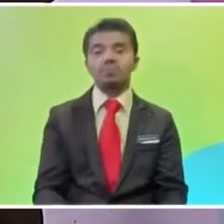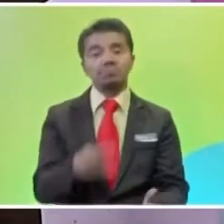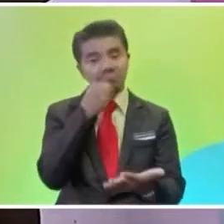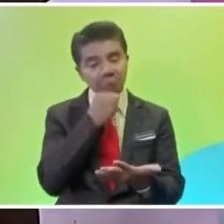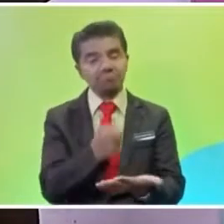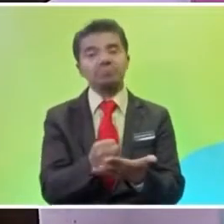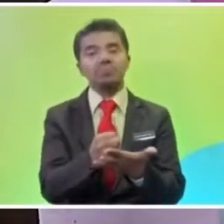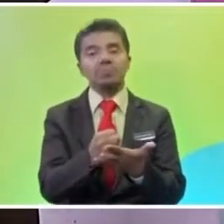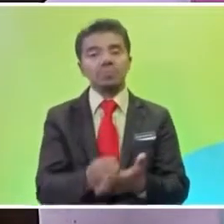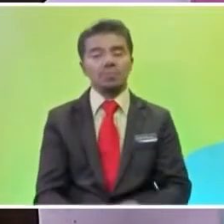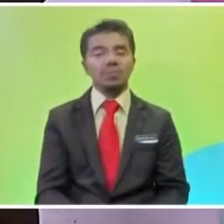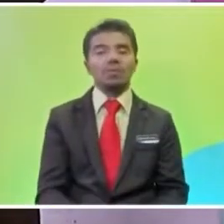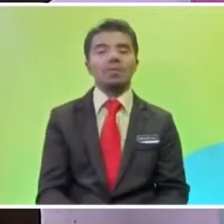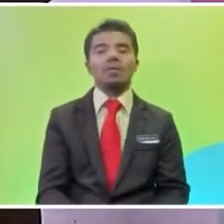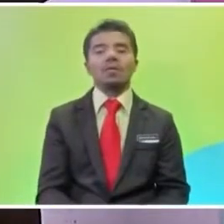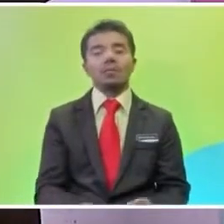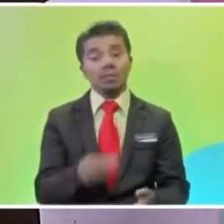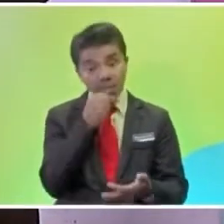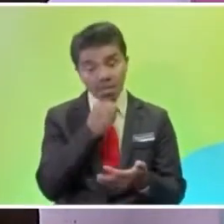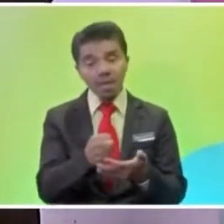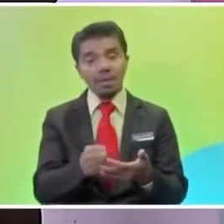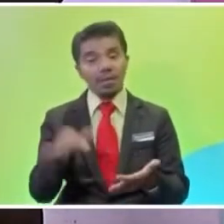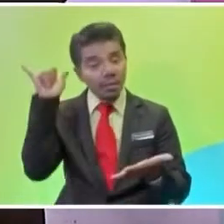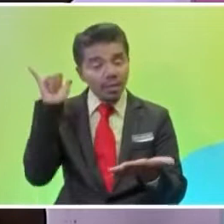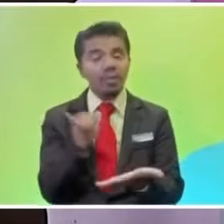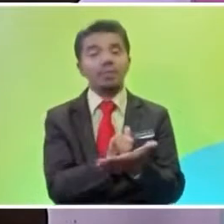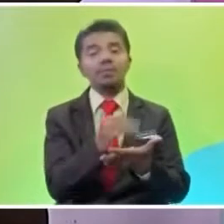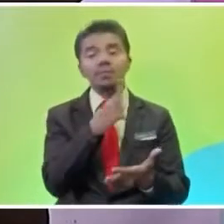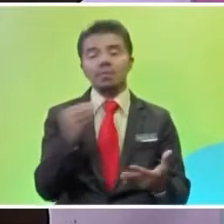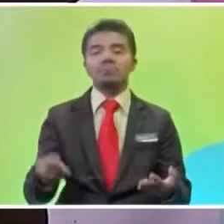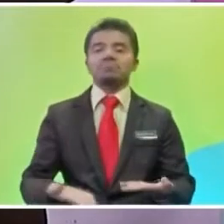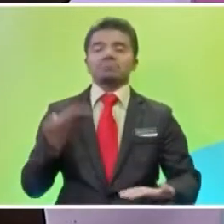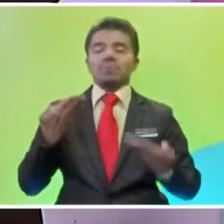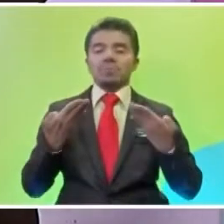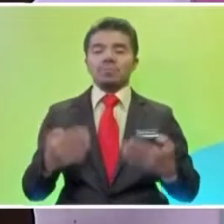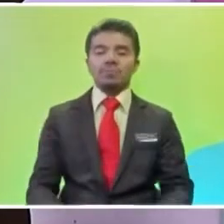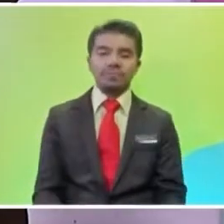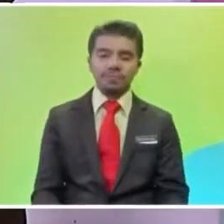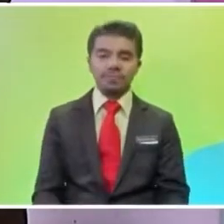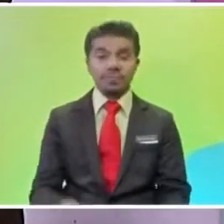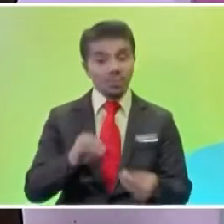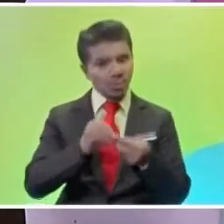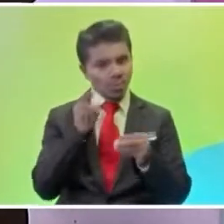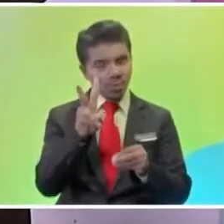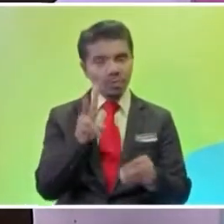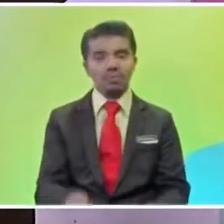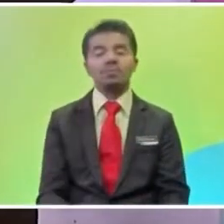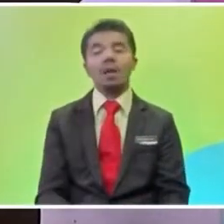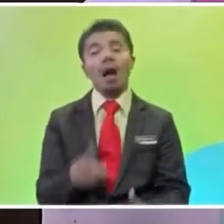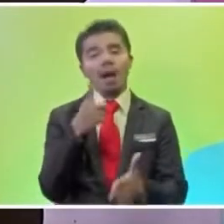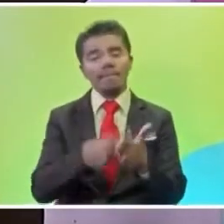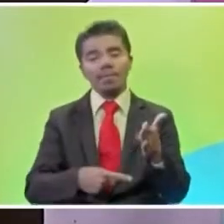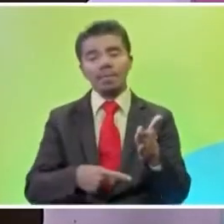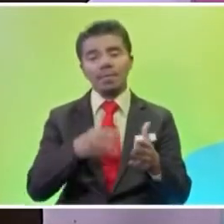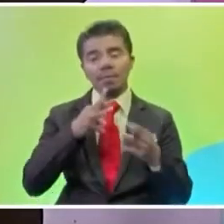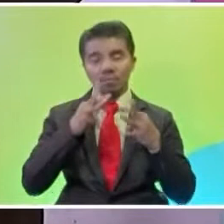diberitakan yaitu nilai keyakinan Anda berani juga tidak berani betul tepat sekali yang kedua apa saja kata-kata yang di luarkan oleh anak